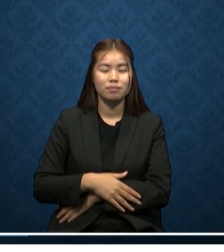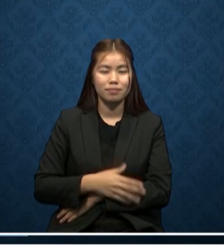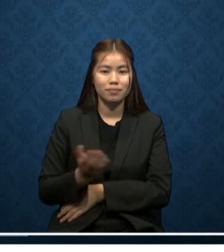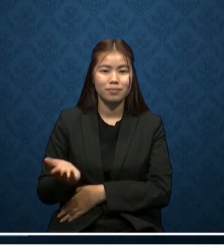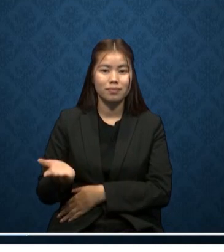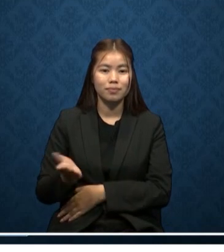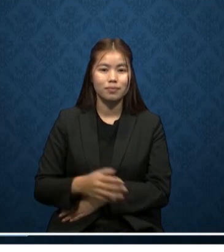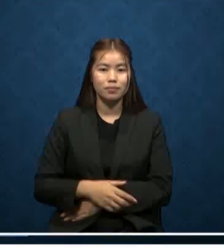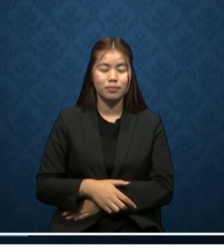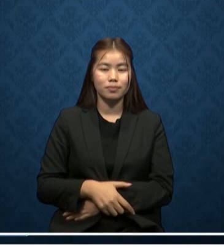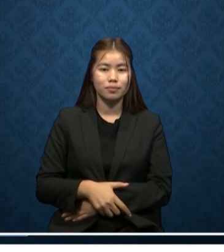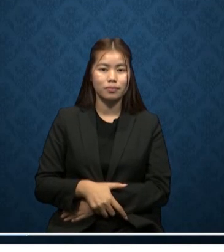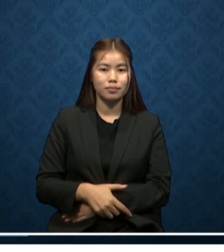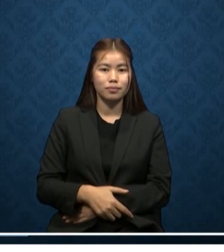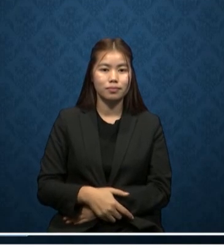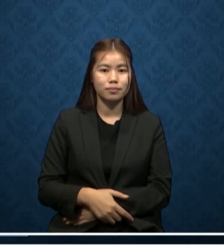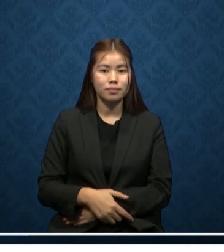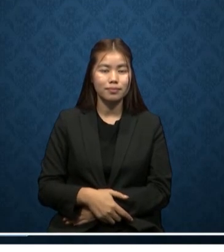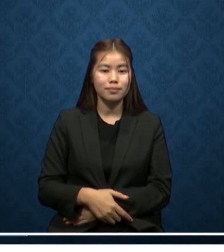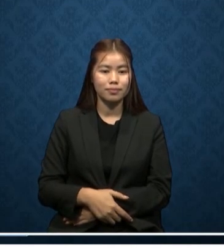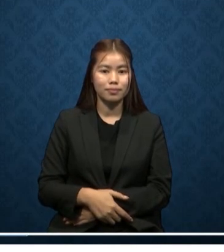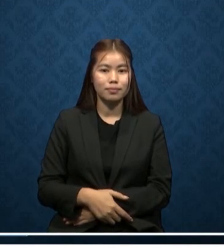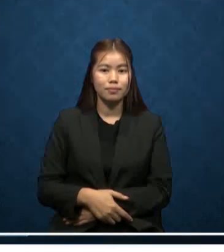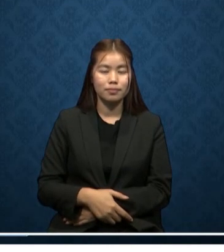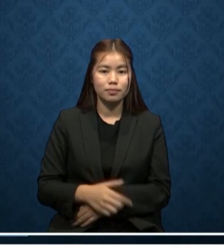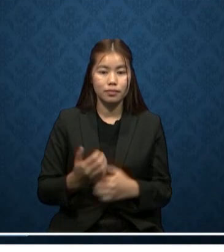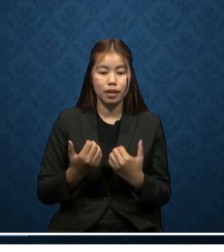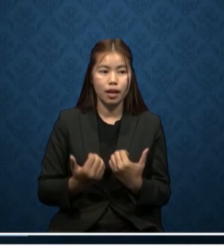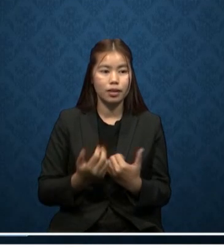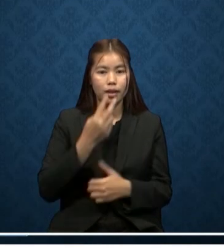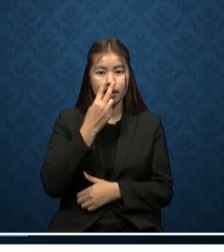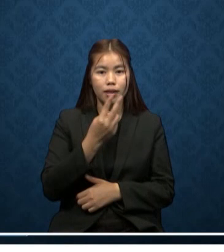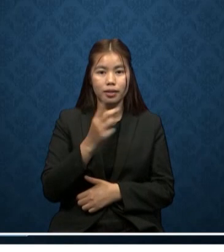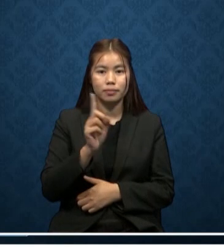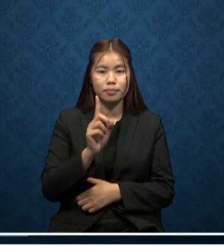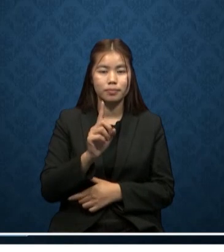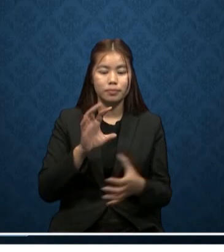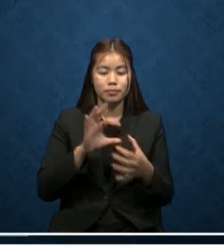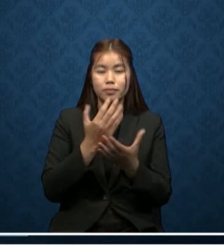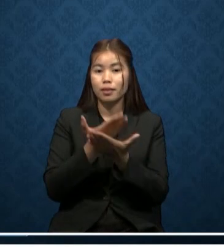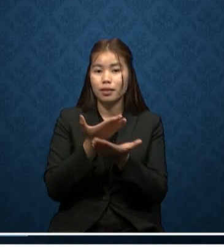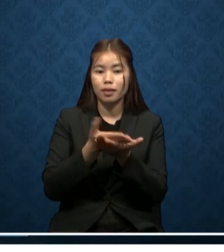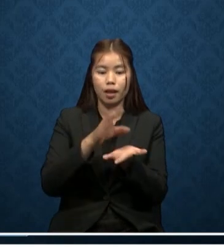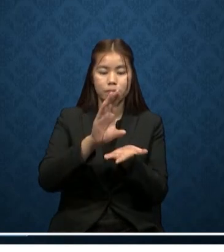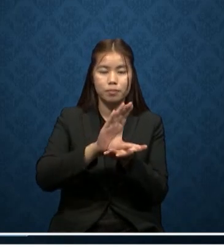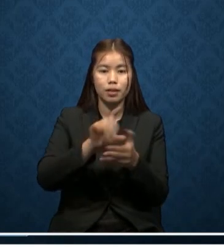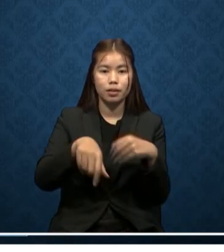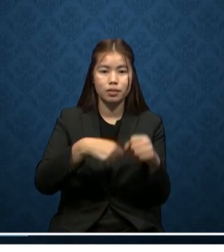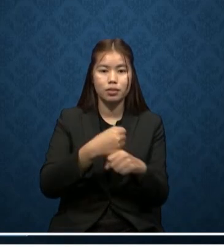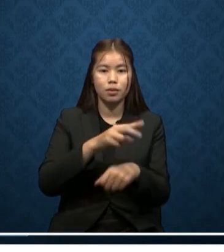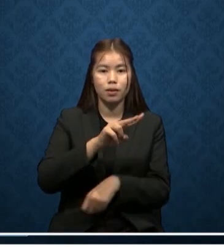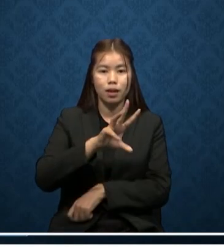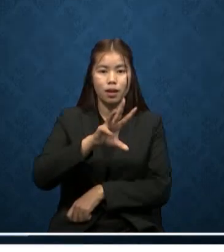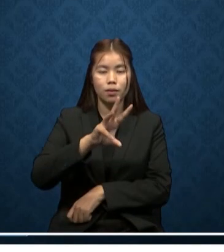ไปครับผมตรงนี้เป็นการแสดงเอ่องบประมาณที่ลงในปีงบประมาณ